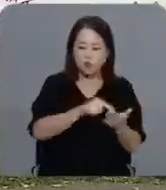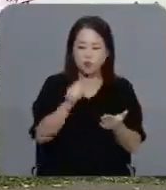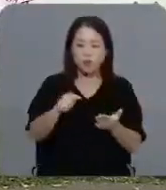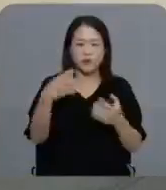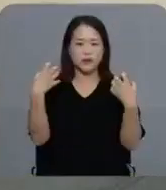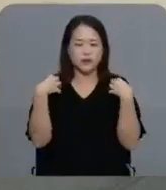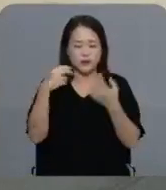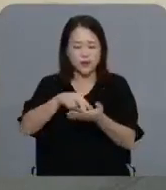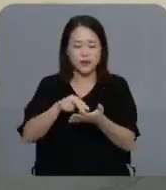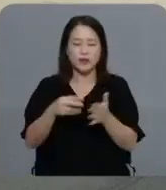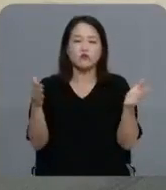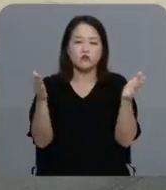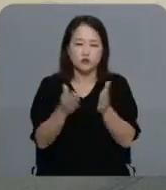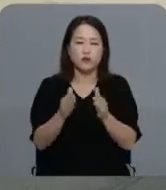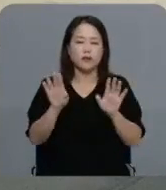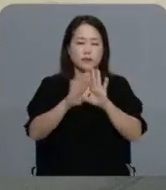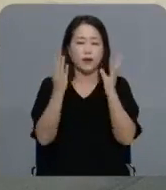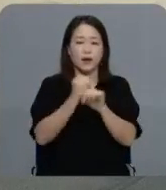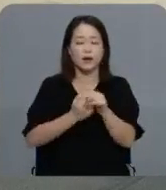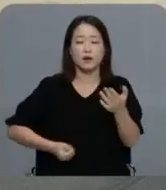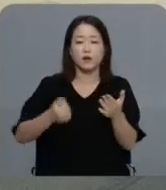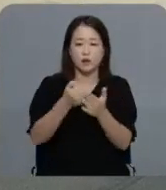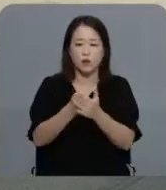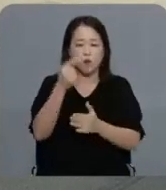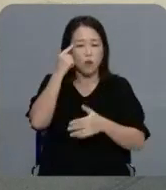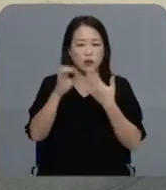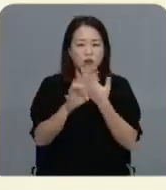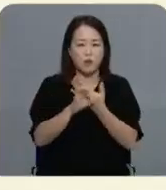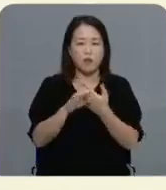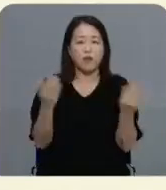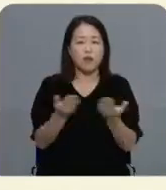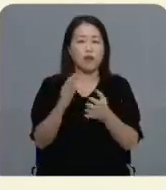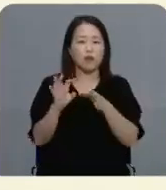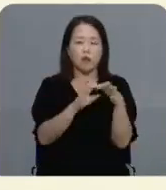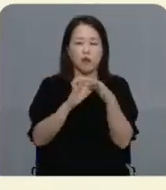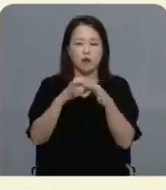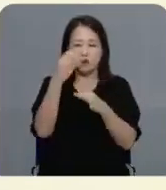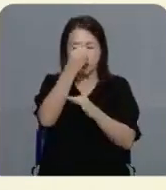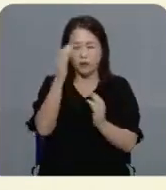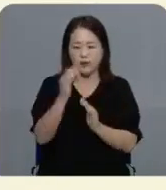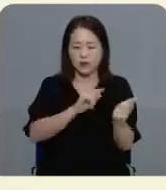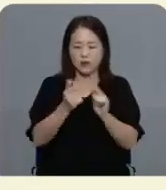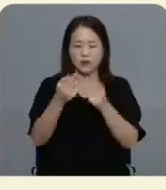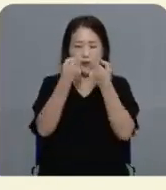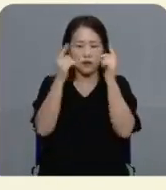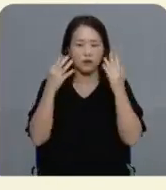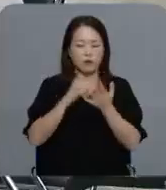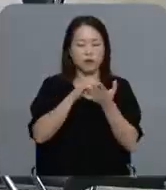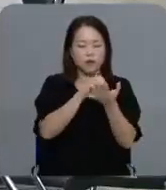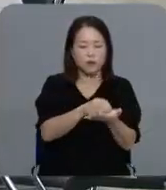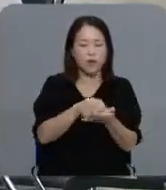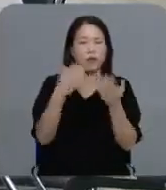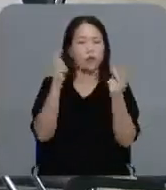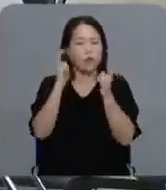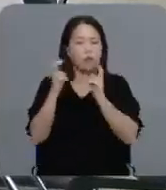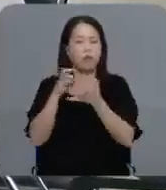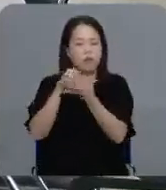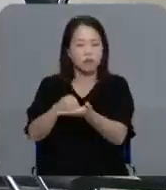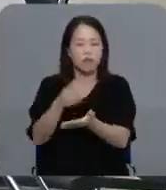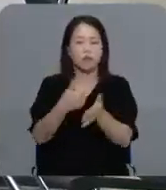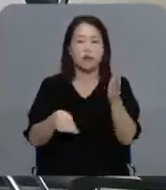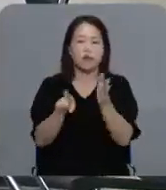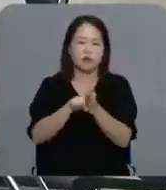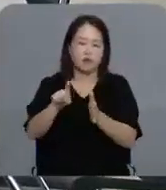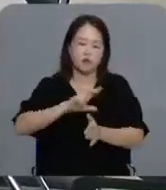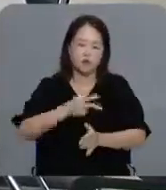치르기로 했습니다. 여기엔 이 행사가 직업계 고등학생들의 대학 진학과 취업, 자격증 취득을 위해 매우 중요한 경기라는